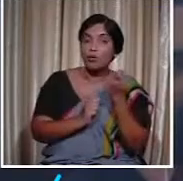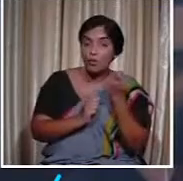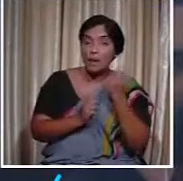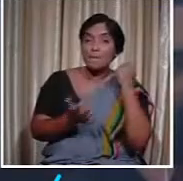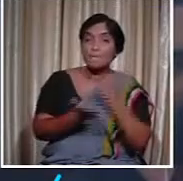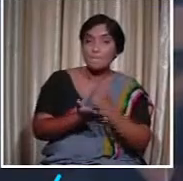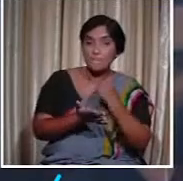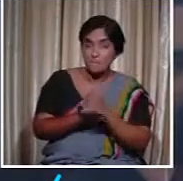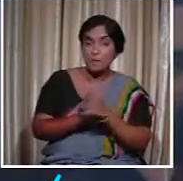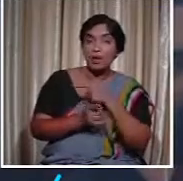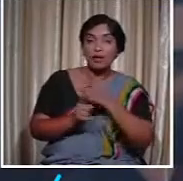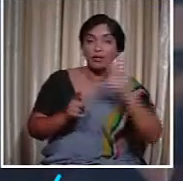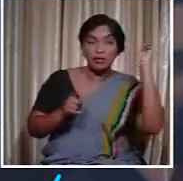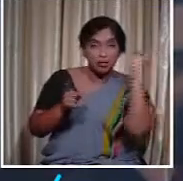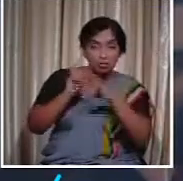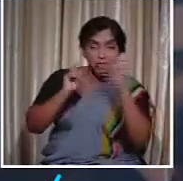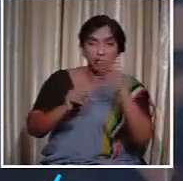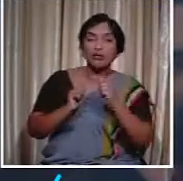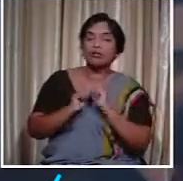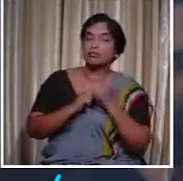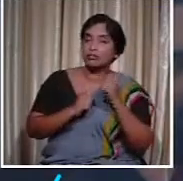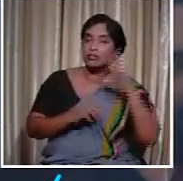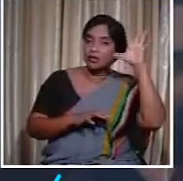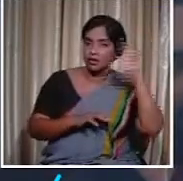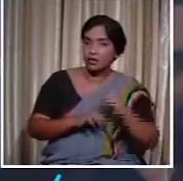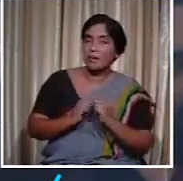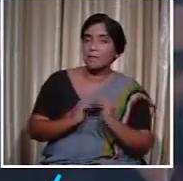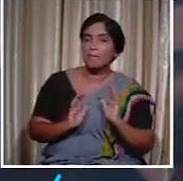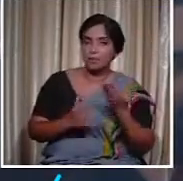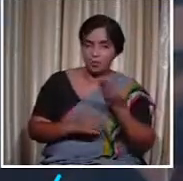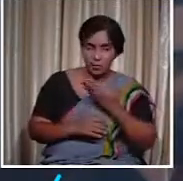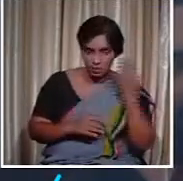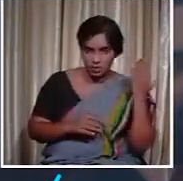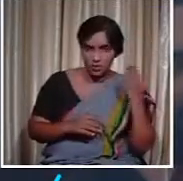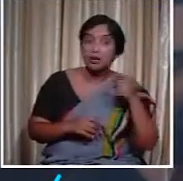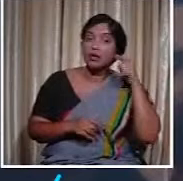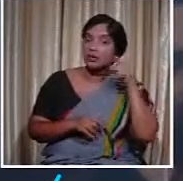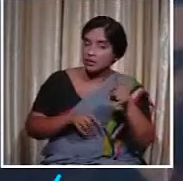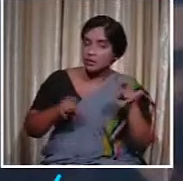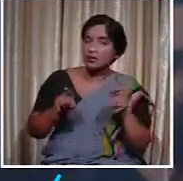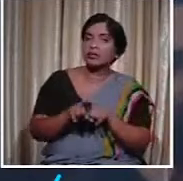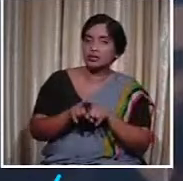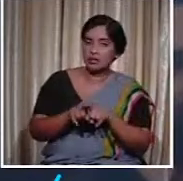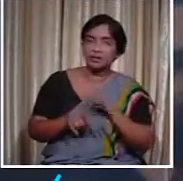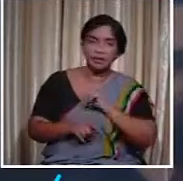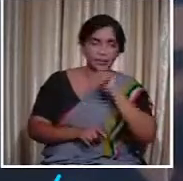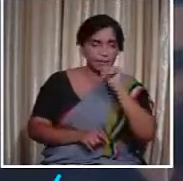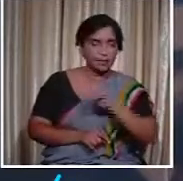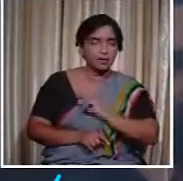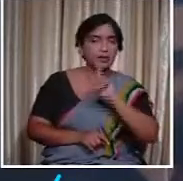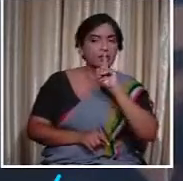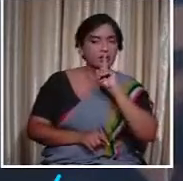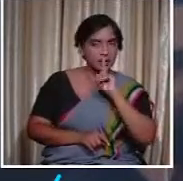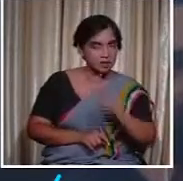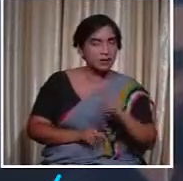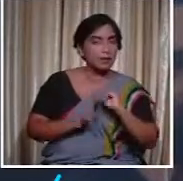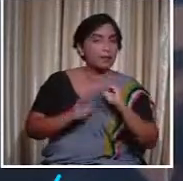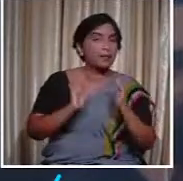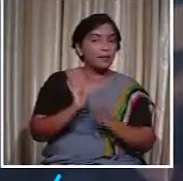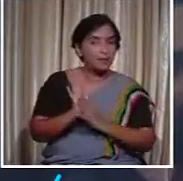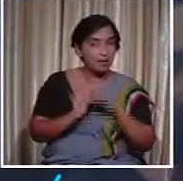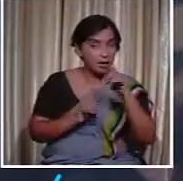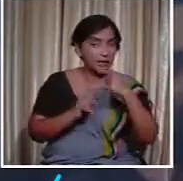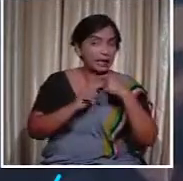බැංකු පද්ධතිය හරහා එවුවනම් යම් ප්‍රමාණයක ආරම්භයක් ගන්න පුළුවන් කියලා. ඒ නිසා අපි පැහැදිලිවම කියන්න කැමැති